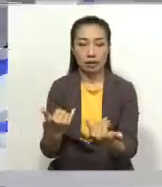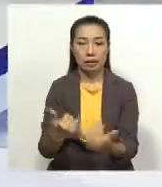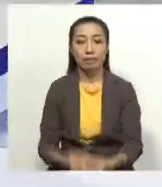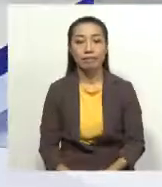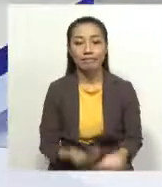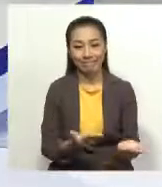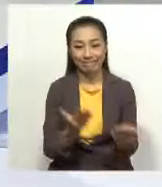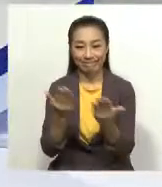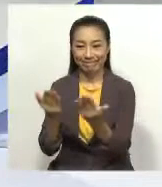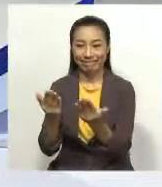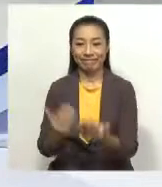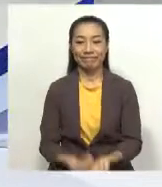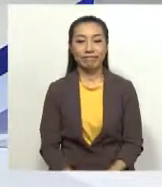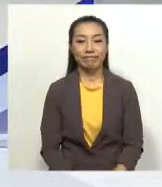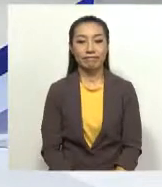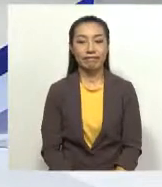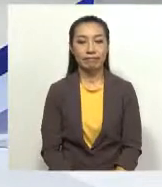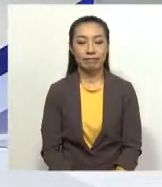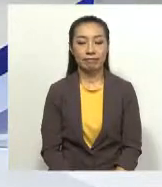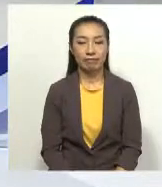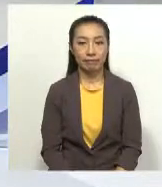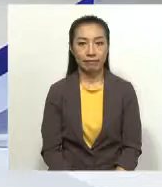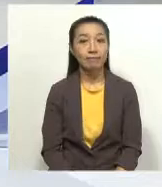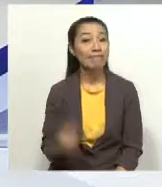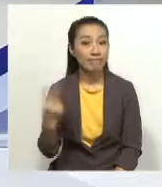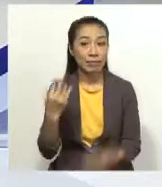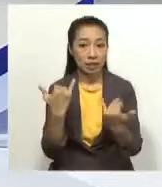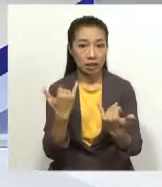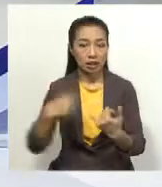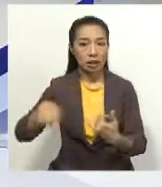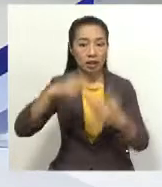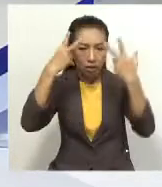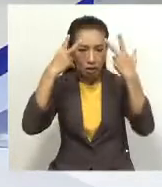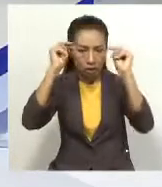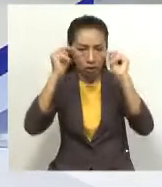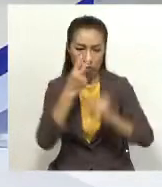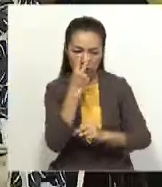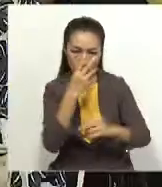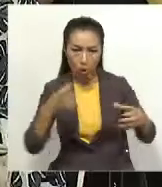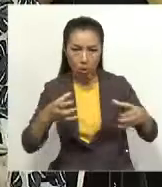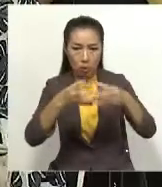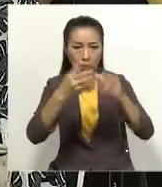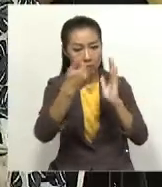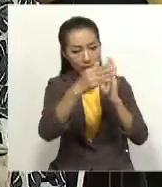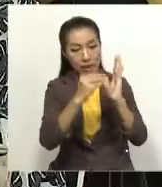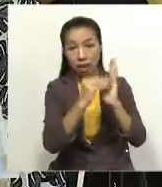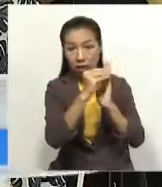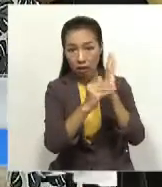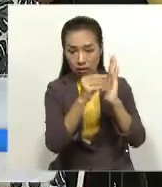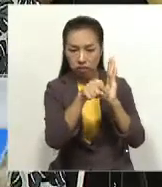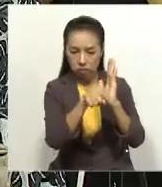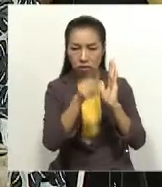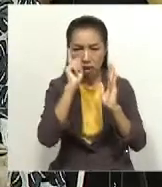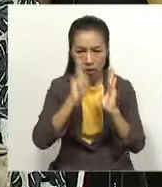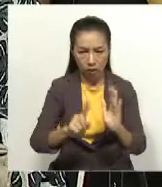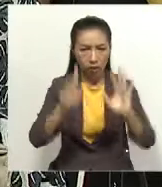ค่ะเชิญค่ะคุณสรดาค่ะ เชิญครับ คุณกรองแก้วคุณสกรกฎค่ะนายกรัฐมนตรีนะคะมองว่ากลุ่มจังหวัดภาคอีสานตอนล่างต้องให้